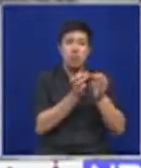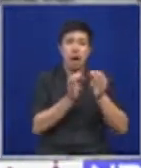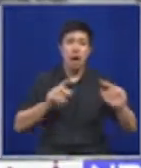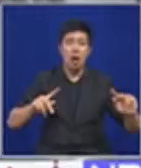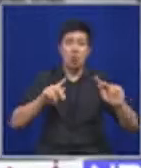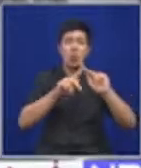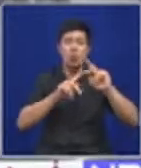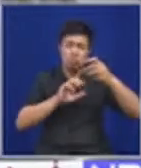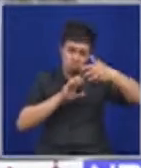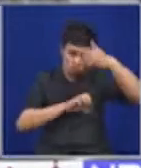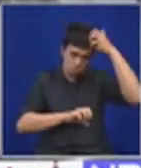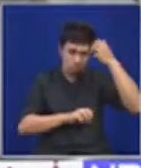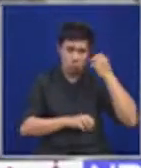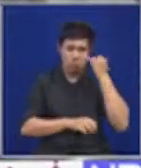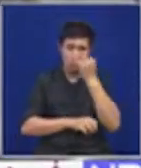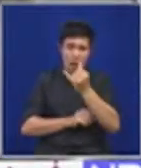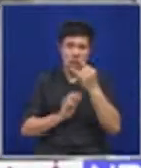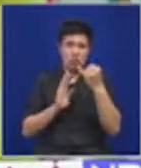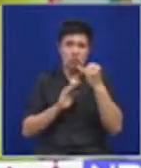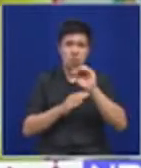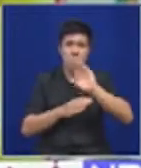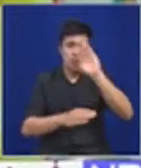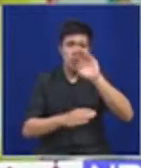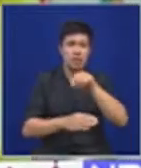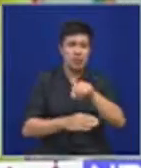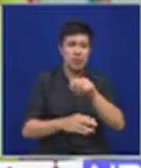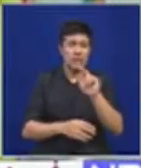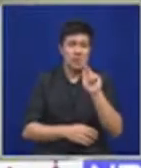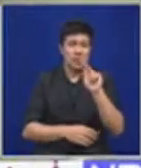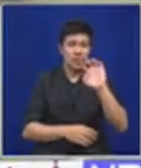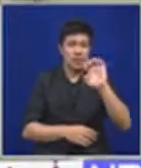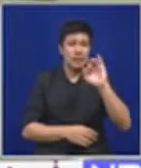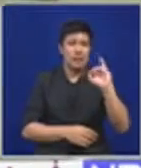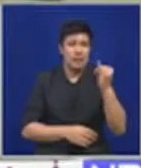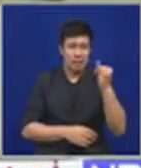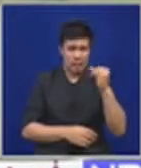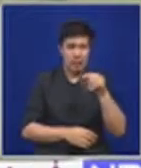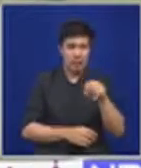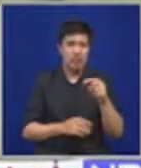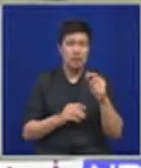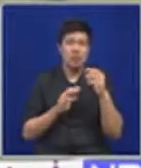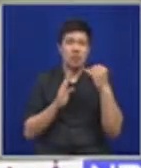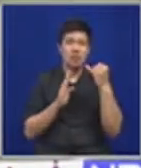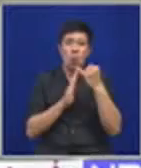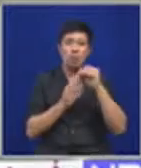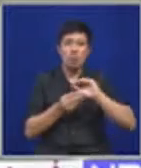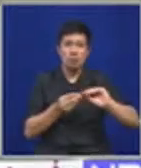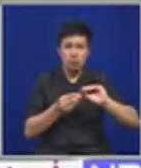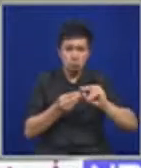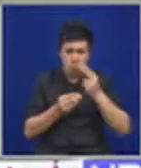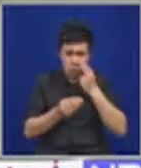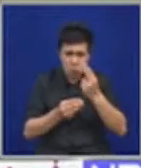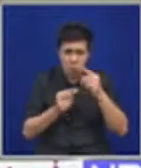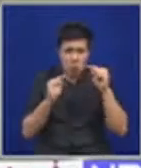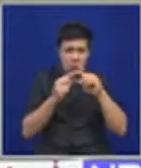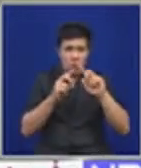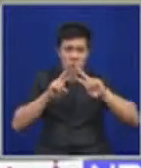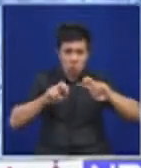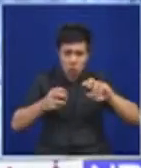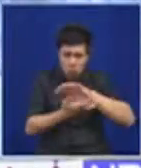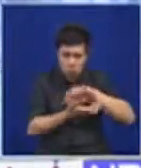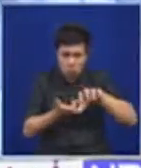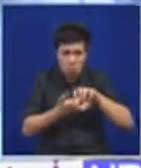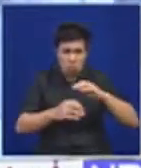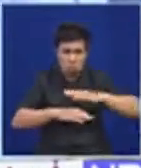ระทรวงมหาดไทยได้เดินทางไปที่บริษัทกิจทวีการโยธาจำกัดอำเภอพนมสารคามเพื่อติดตามแล้วก็ศึกษากระบวนการผสมวัส